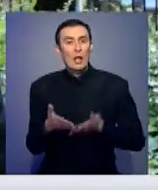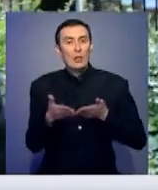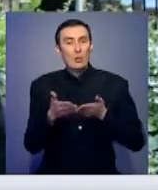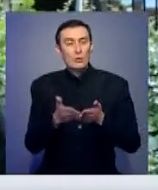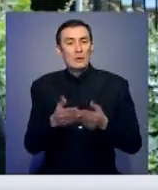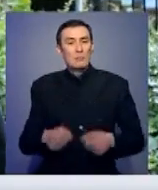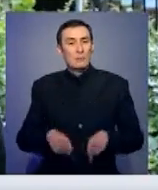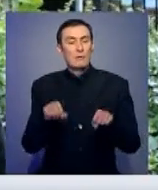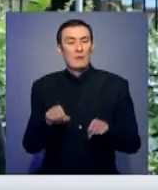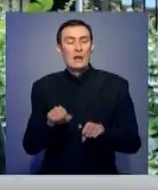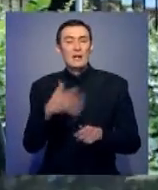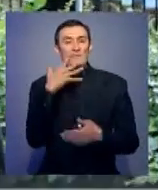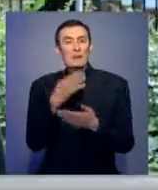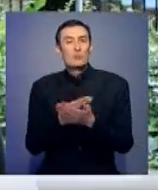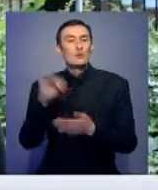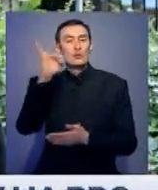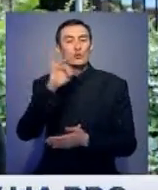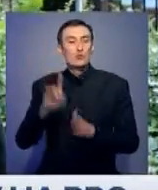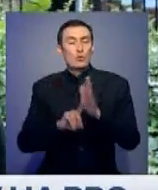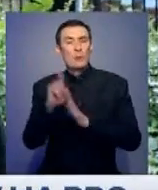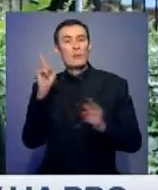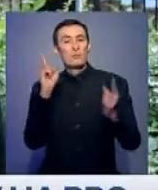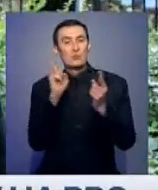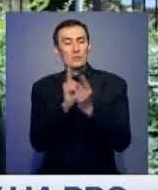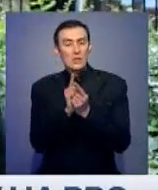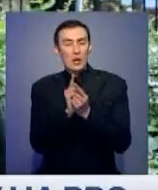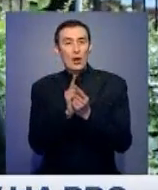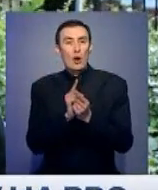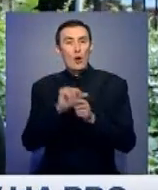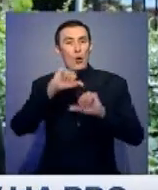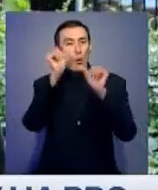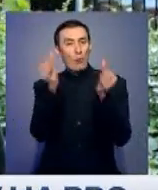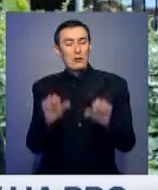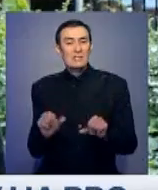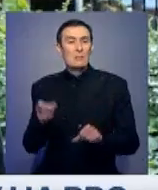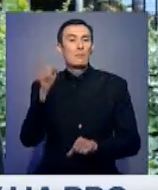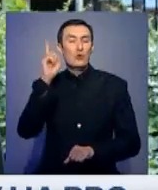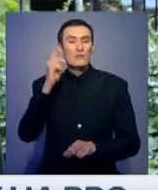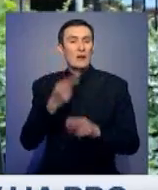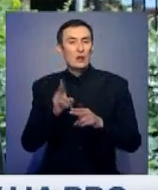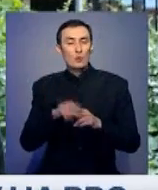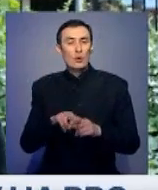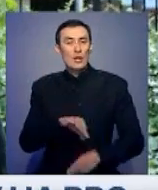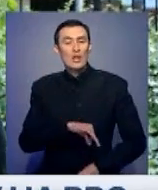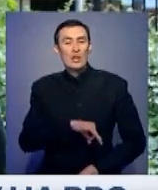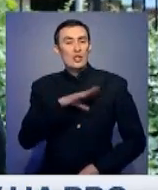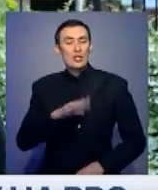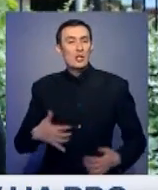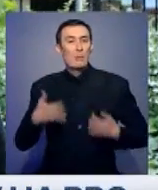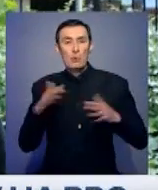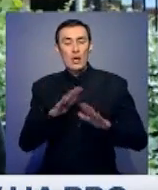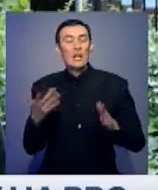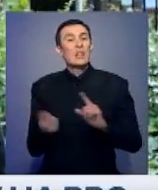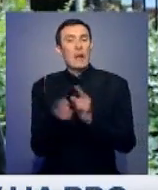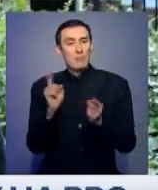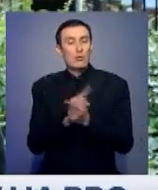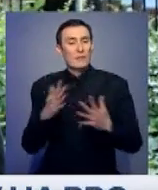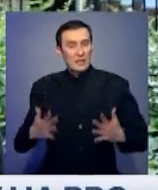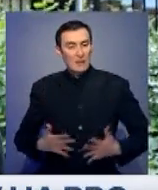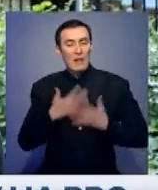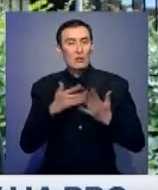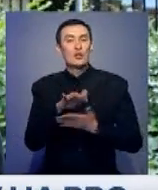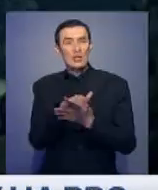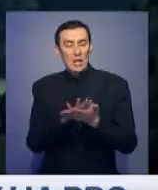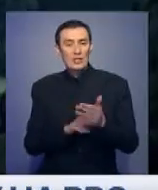реке времени к своим истокам. На пути ему встречаются образы прошлого, которые не пугают его, а вдохновляют и заставляют